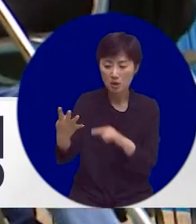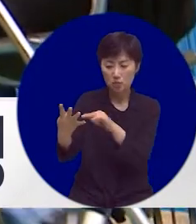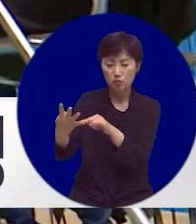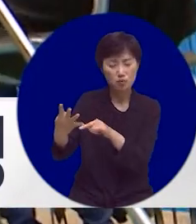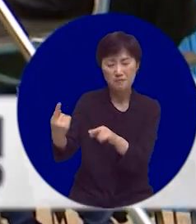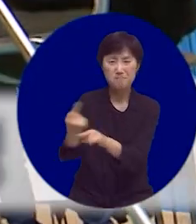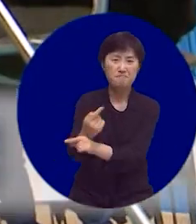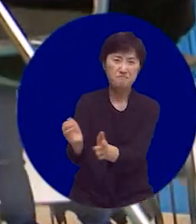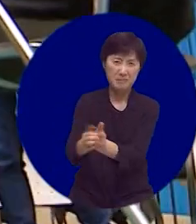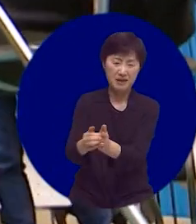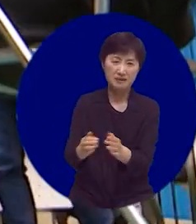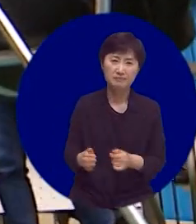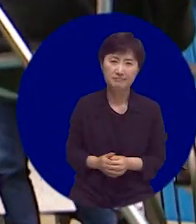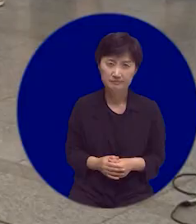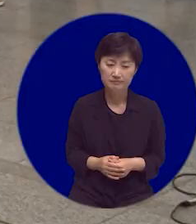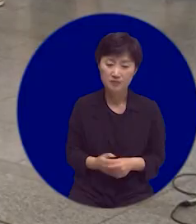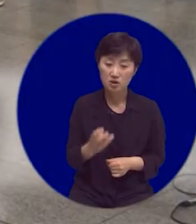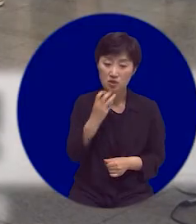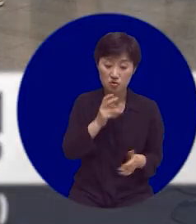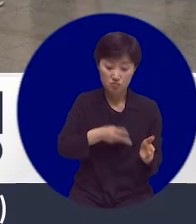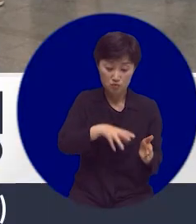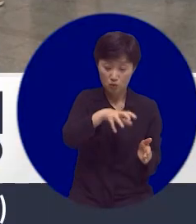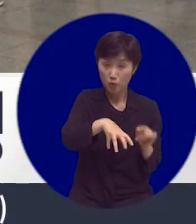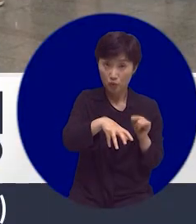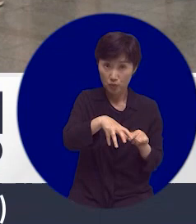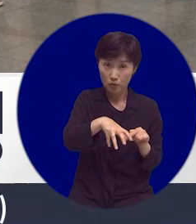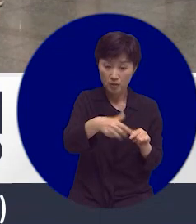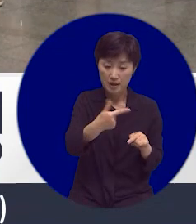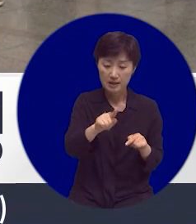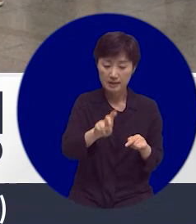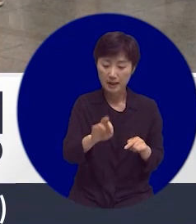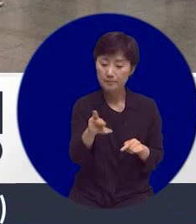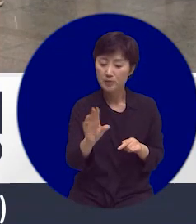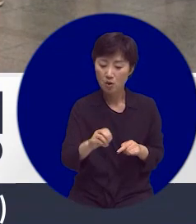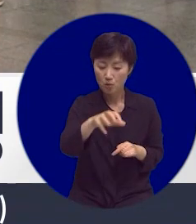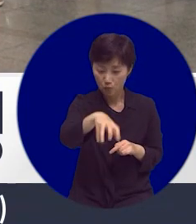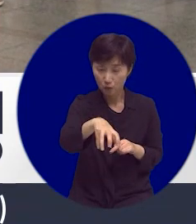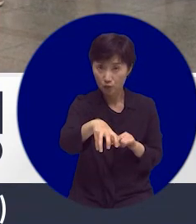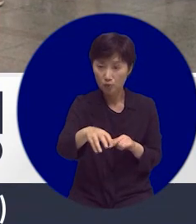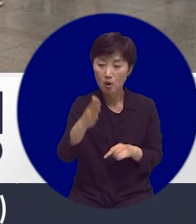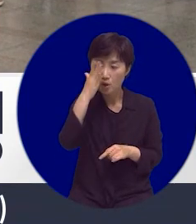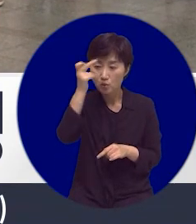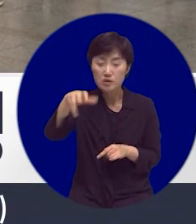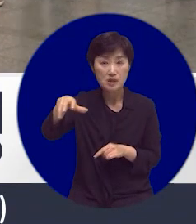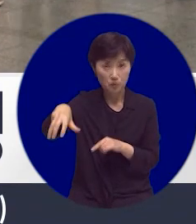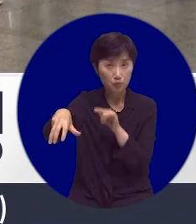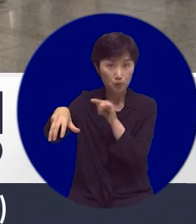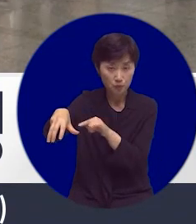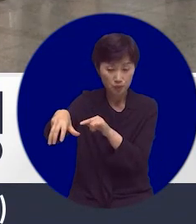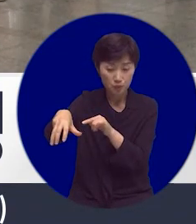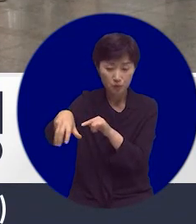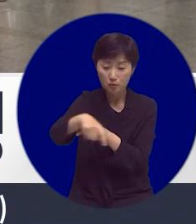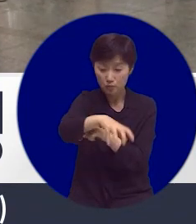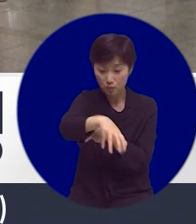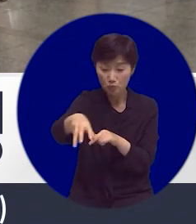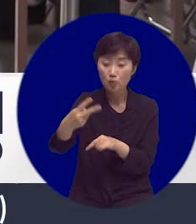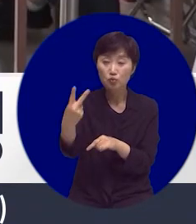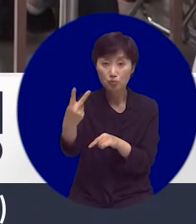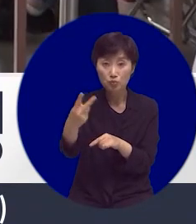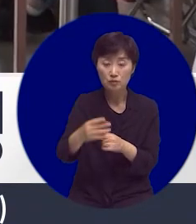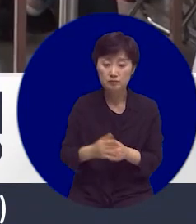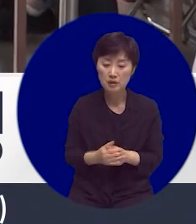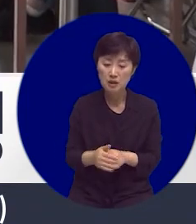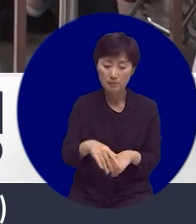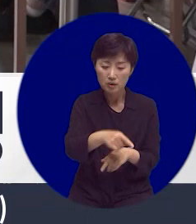부득이하게 변경됐습니다. 특히 서울역에 설치됐던 남영동 사전투표소와 용산역에 설치됐던